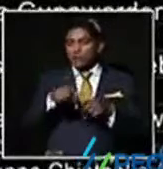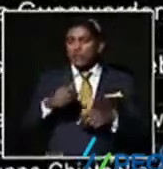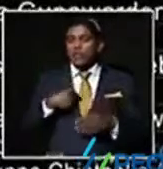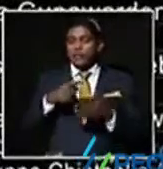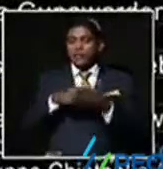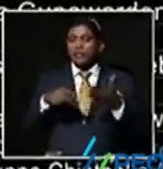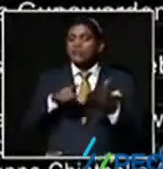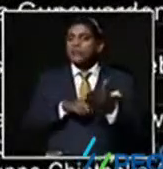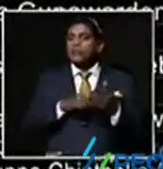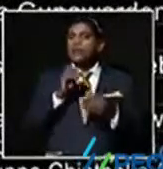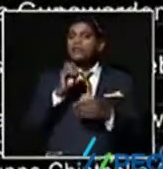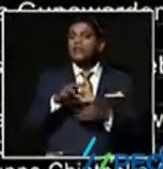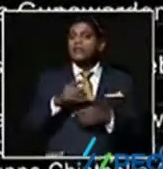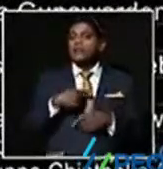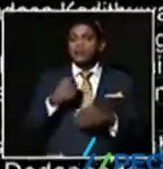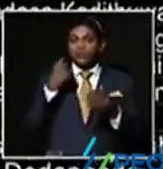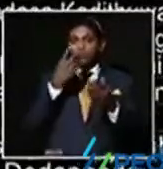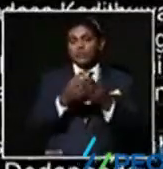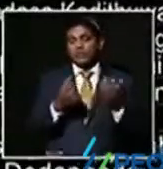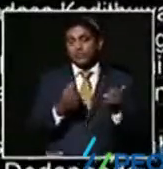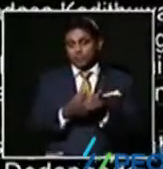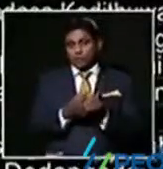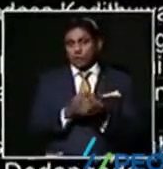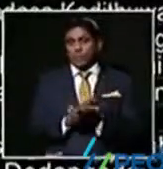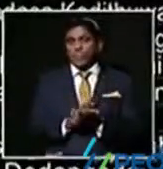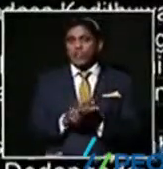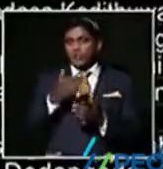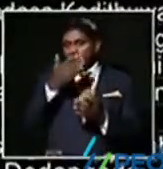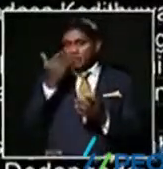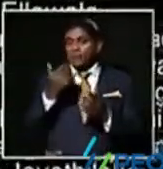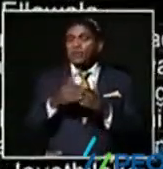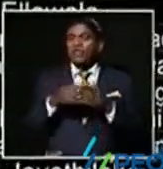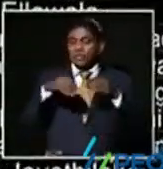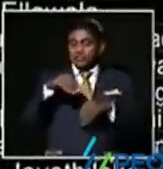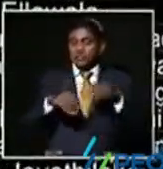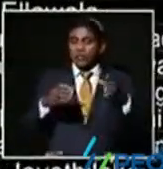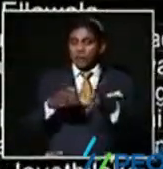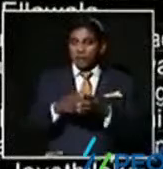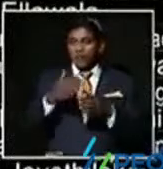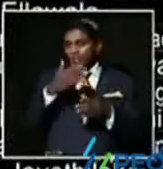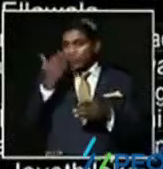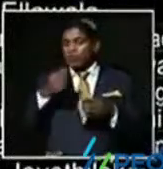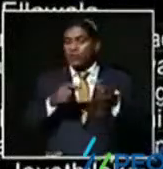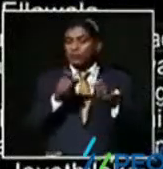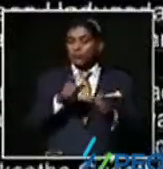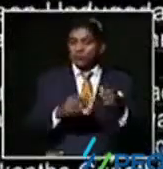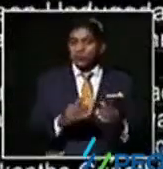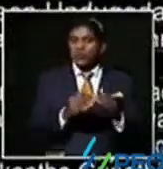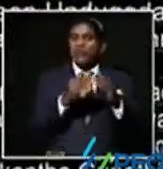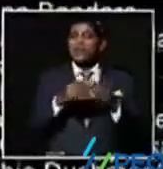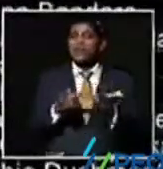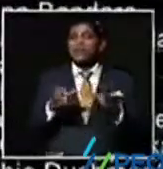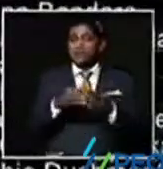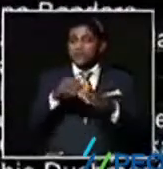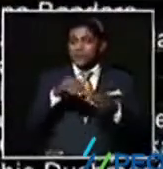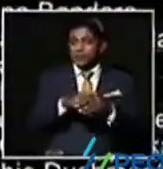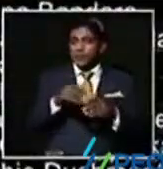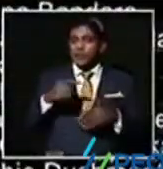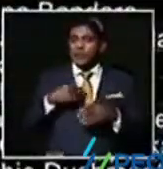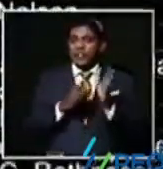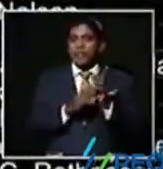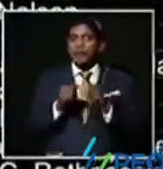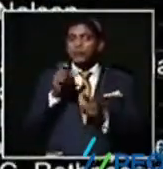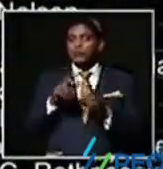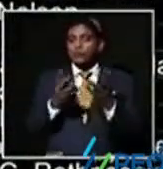ප්‍රකාශ කළේ යෝජනාවට පක්ෂවයි. දෙමළ ජාතික සන්ධානය, දෙමළ ජාතික ජනතා පෙරමුණ යන පක්ෂ නියෝජනය කරන මන්ත්‍රීවරුන්